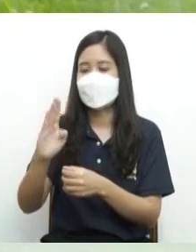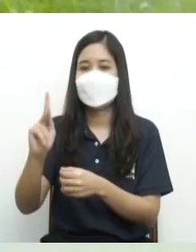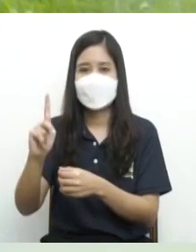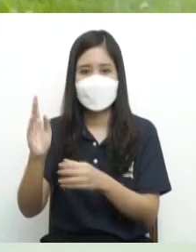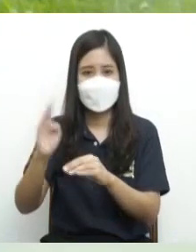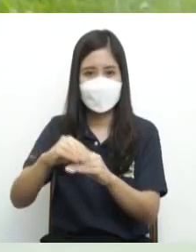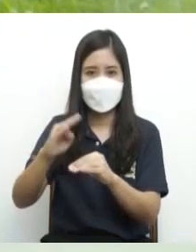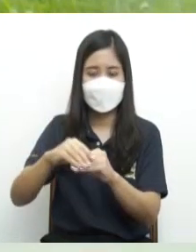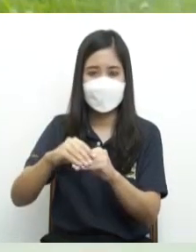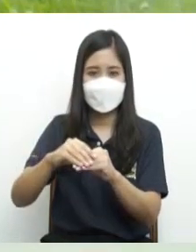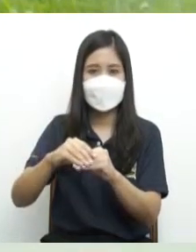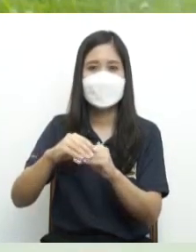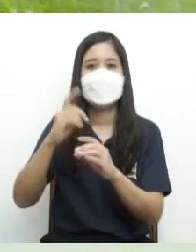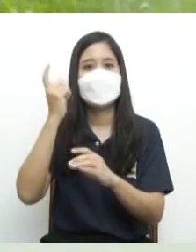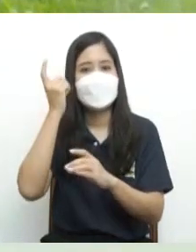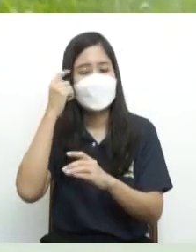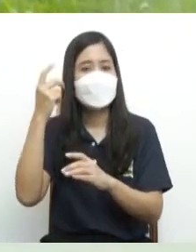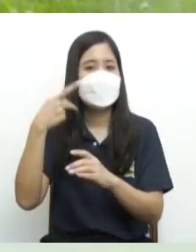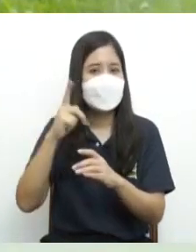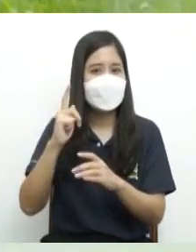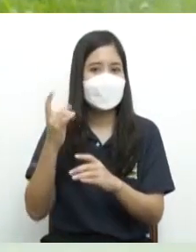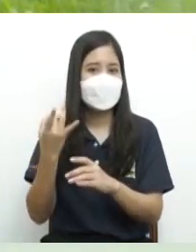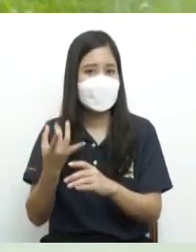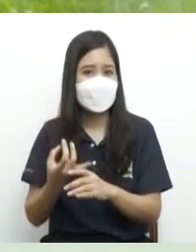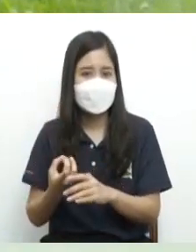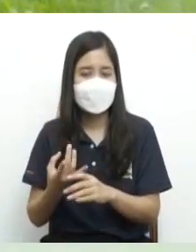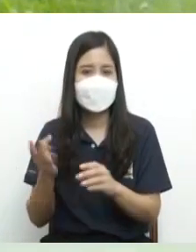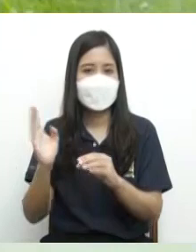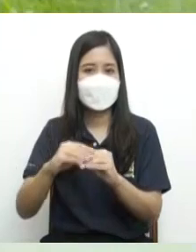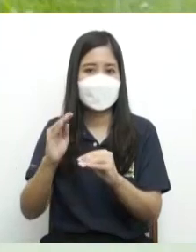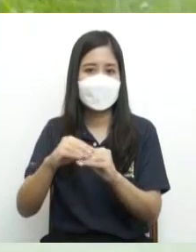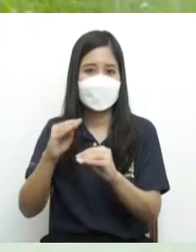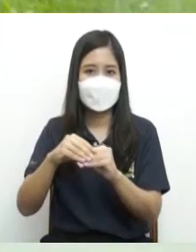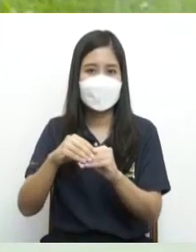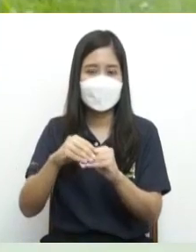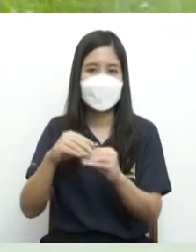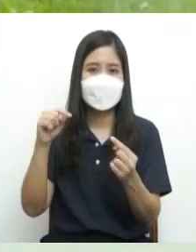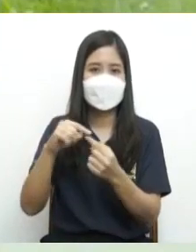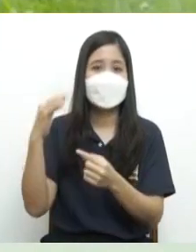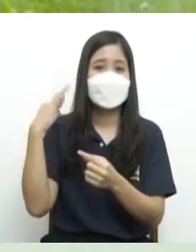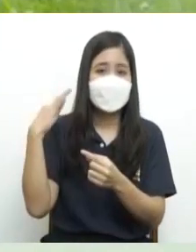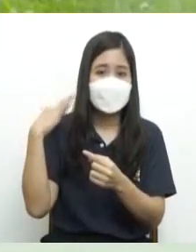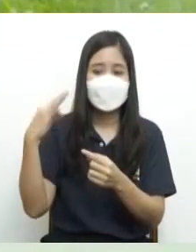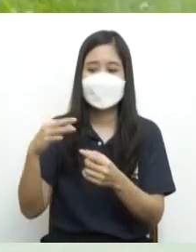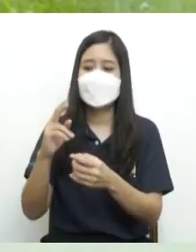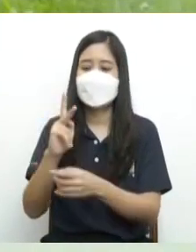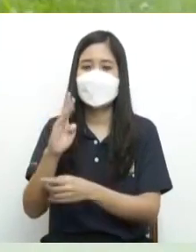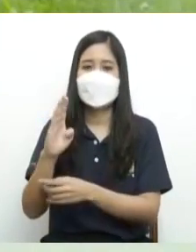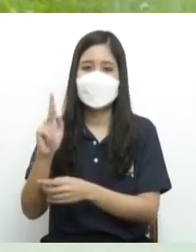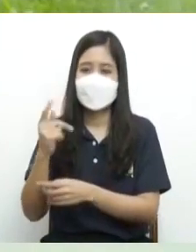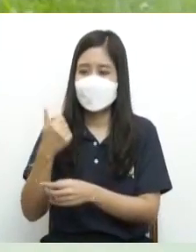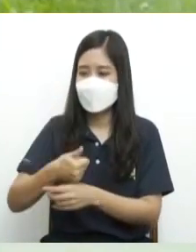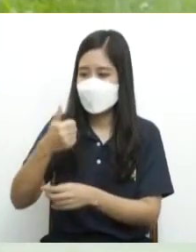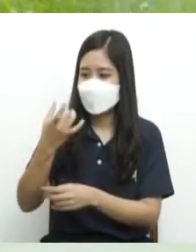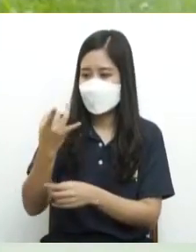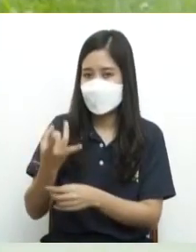ขึ้นและจะได้เข้าใจสิทธิประโยชน์ที่จะได้รับจากการเป็นสมาชิกกบข.อันนี้ผมคิดว่าได้แน่ๆจากราย